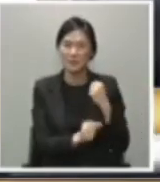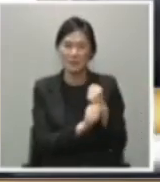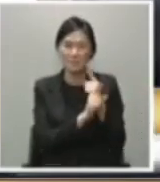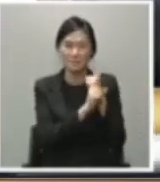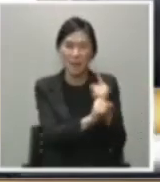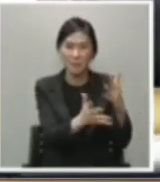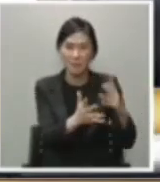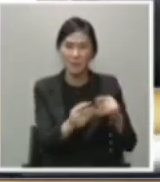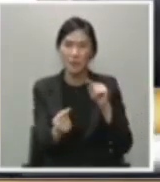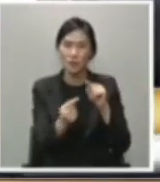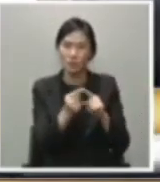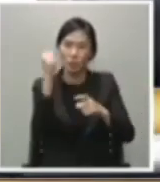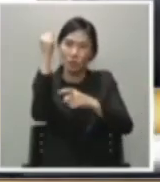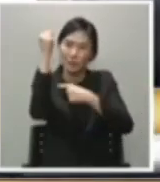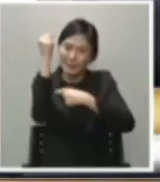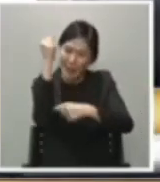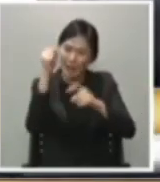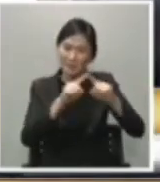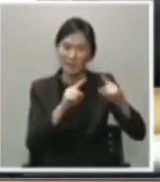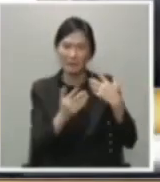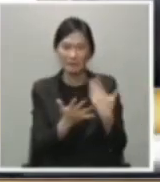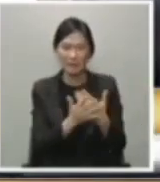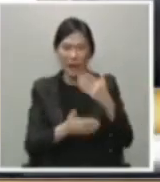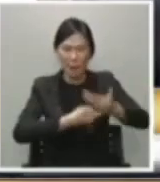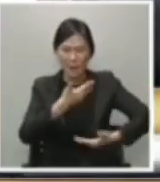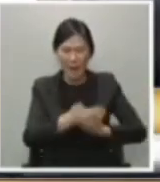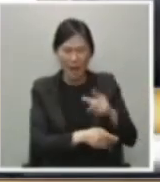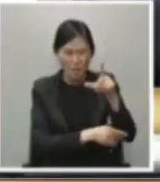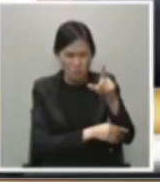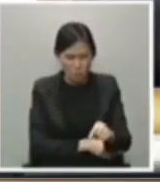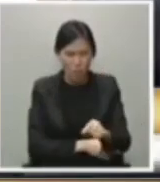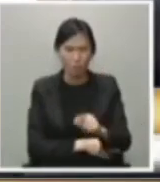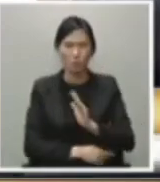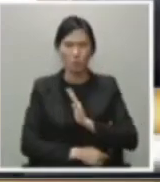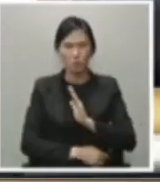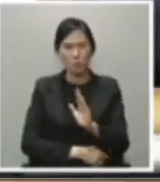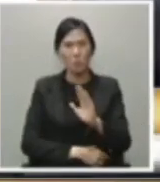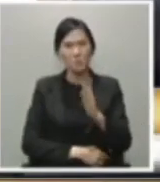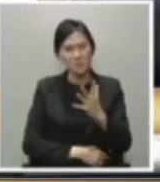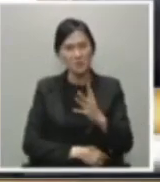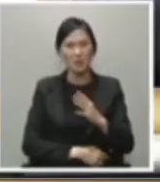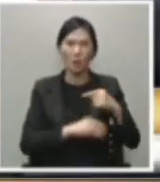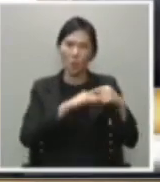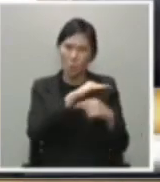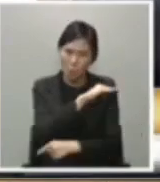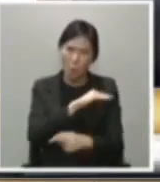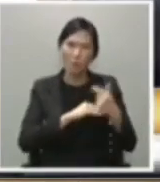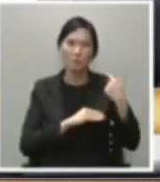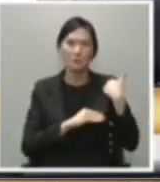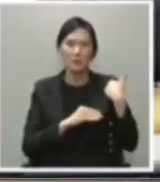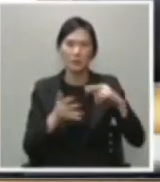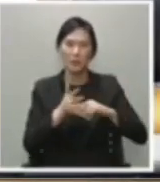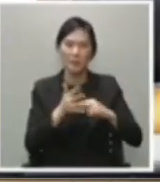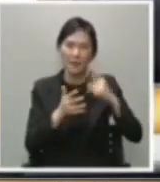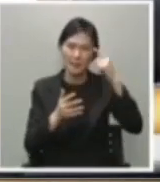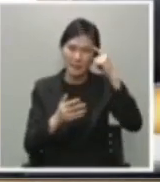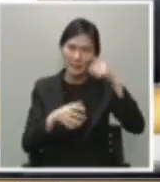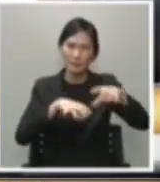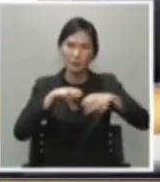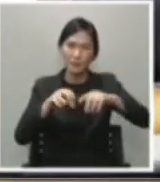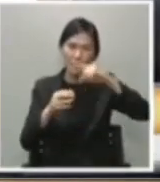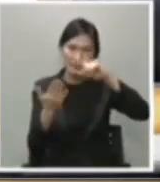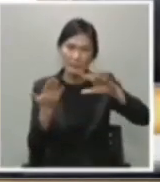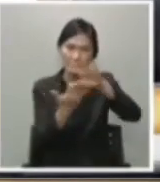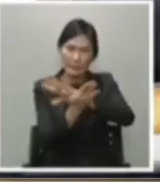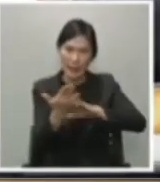าพืชผลการเกษตรตกต่ำไม่มีความซื่อสัตย์สุจริตเป็นที่ประจักษ์การบริหารราชการแผ่นดินของพลเอกประยุทธ์จันทร์โอ